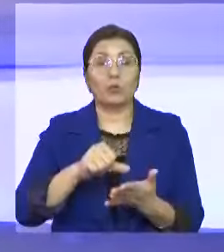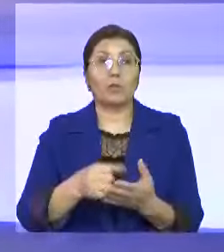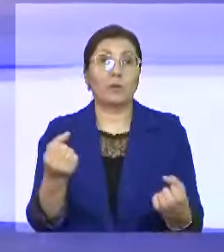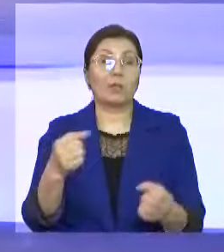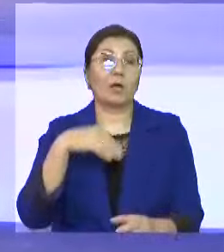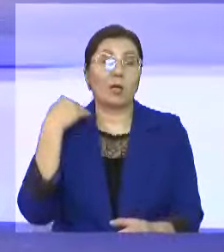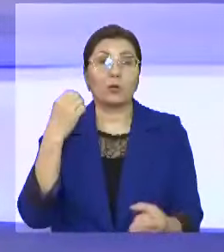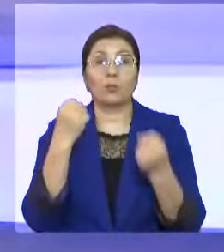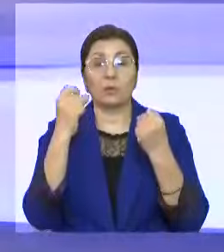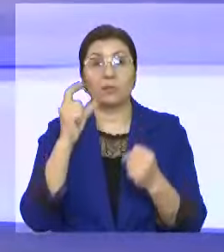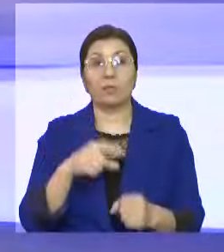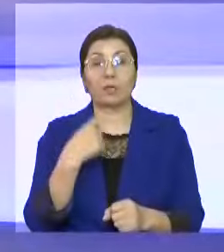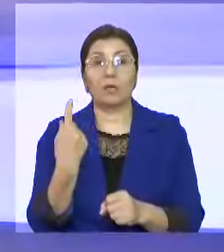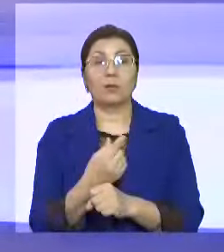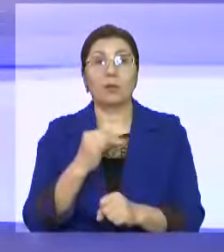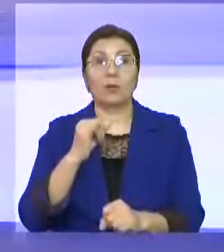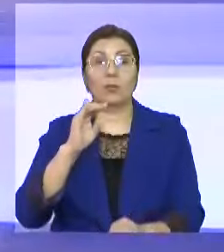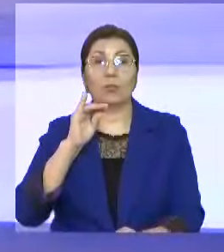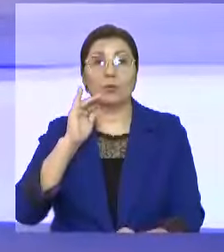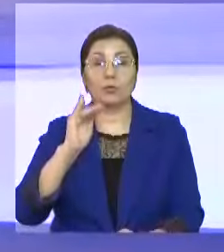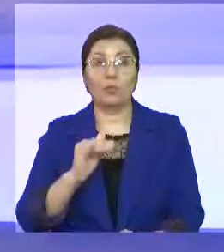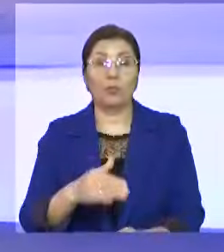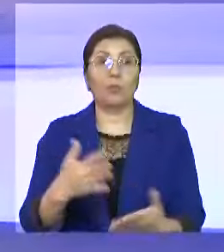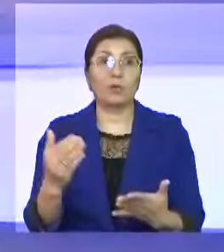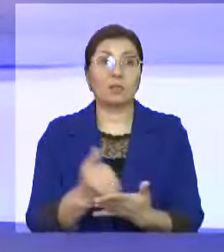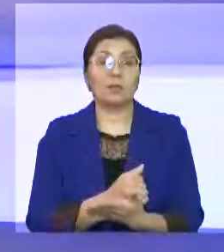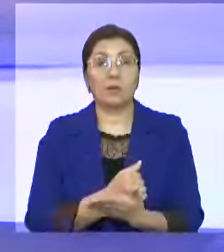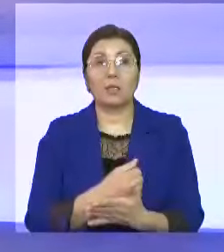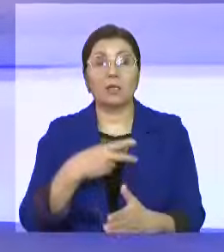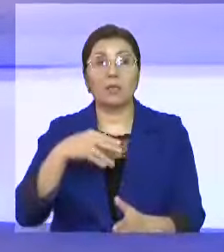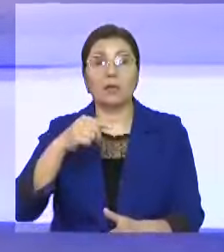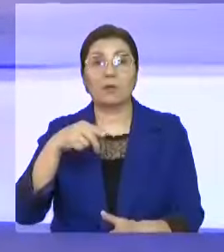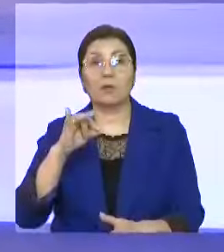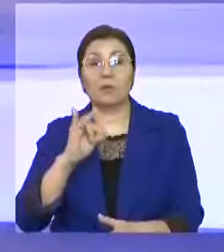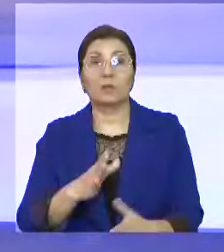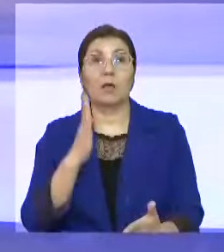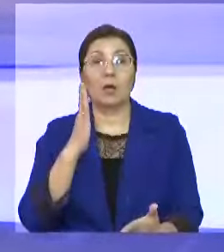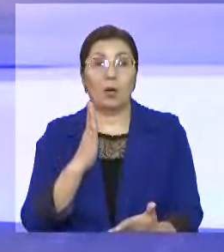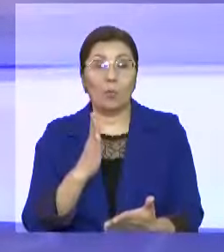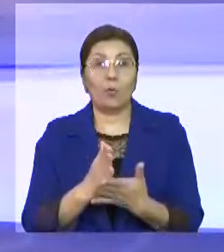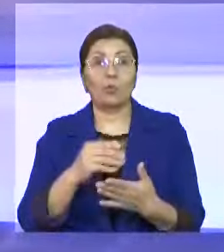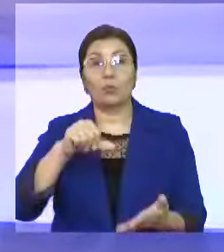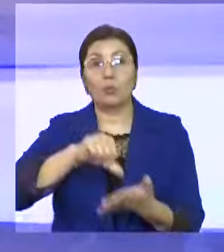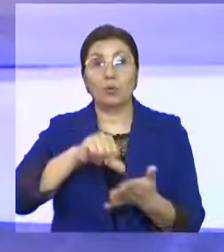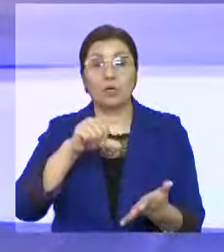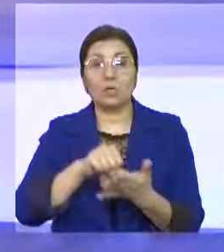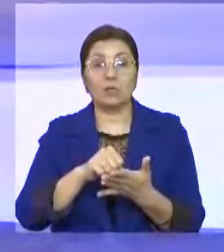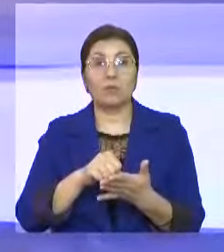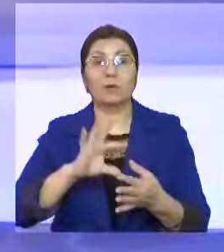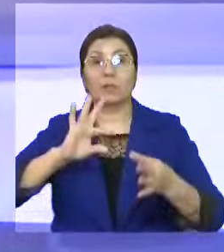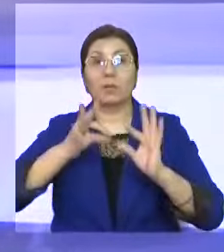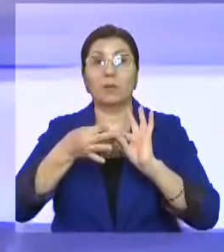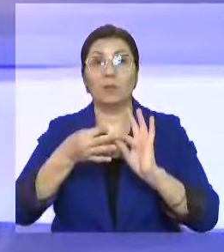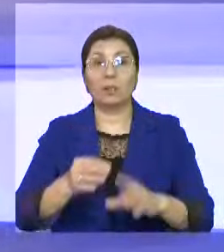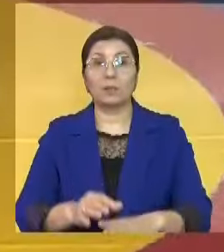них – борец вольного стиля Юсуп Батырмурзаев. Он завоевал лицензию и выступит в составе сборной Казахстана во французской столице.